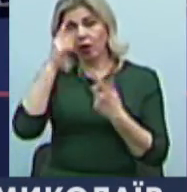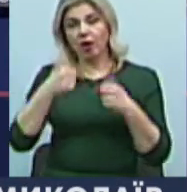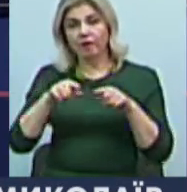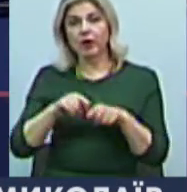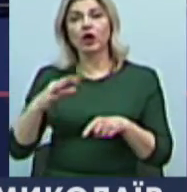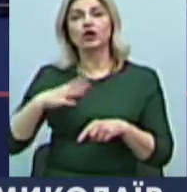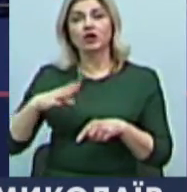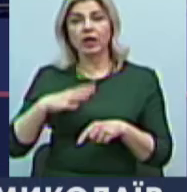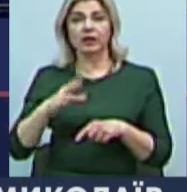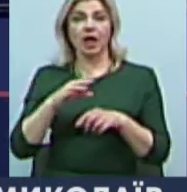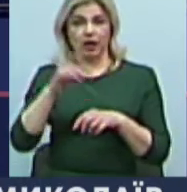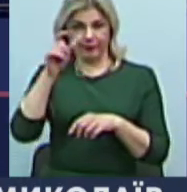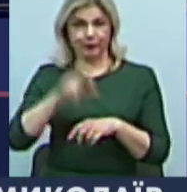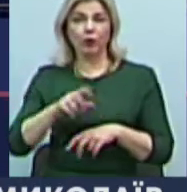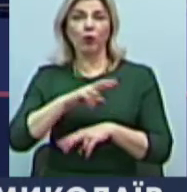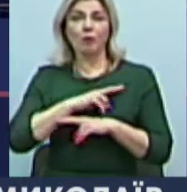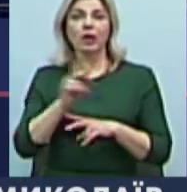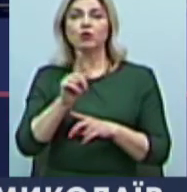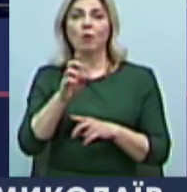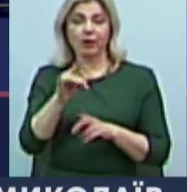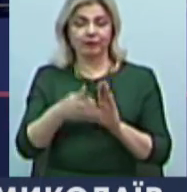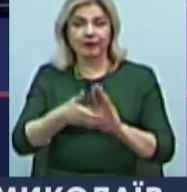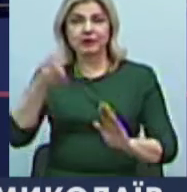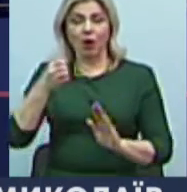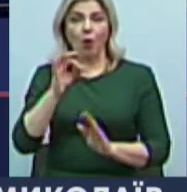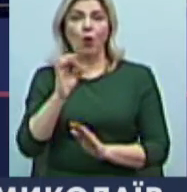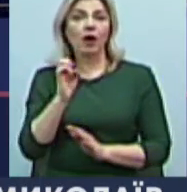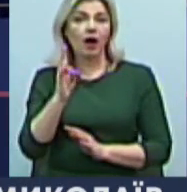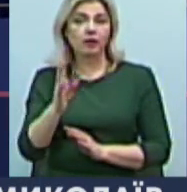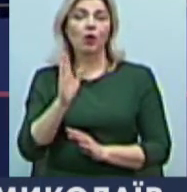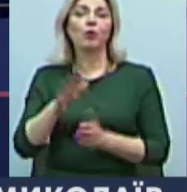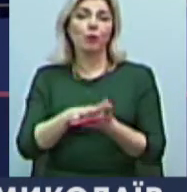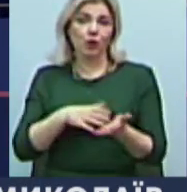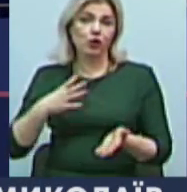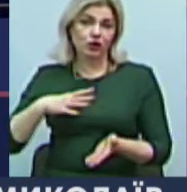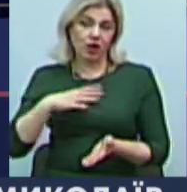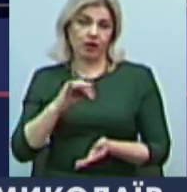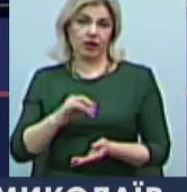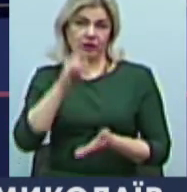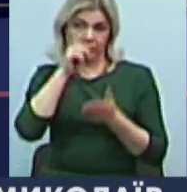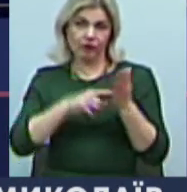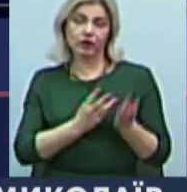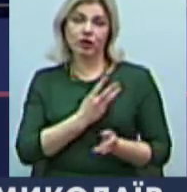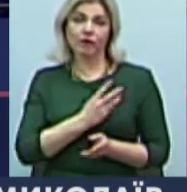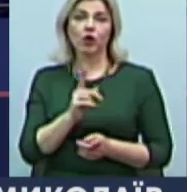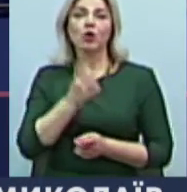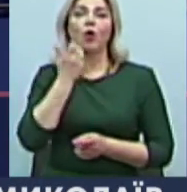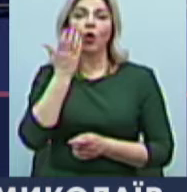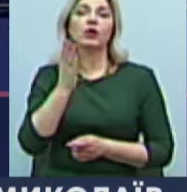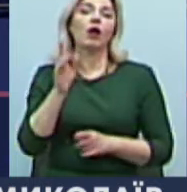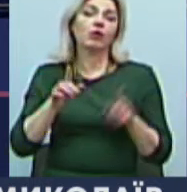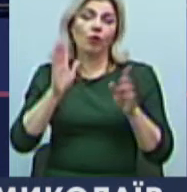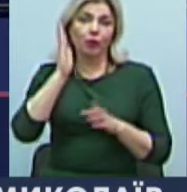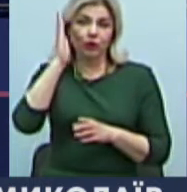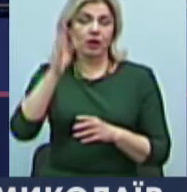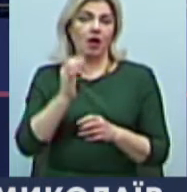серце, легені, комплекс, які не мають парного органу – вони так і продовжують чекати і сподіватися, що коли-небудь запрацює нормальний закон, який